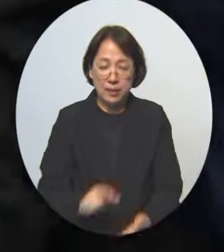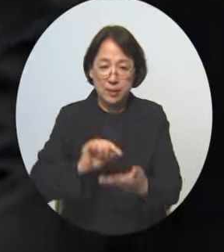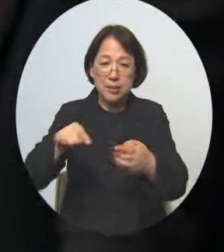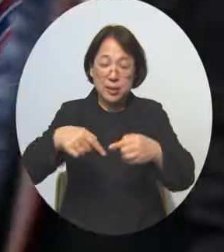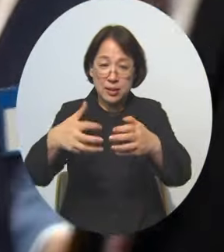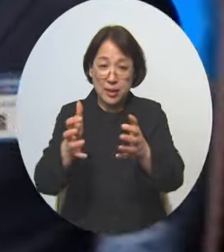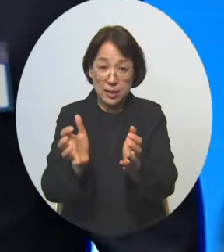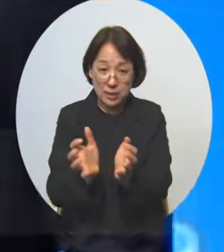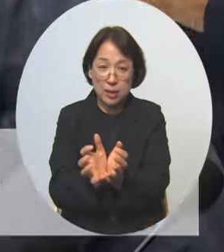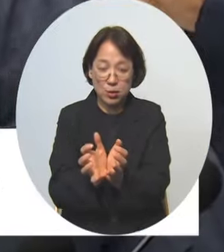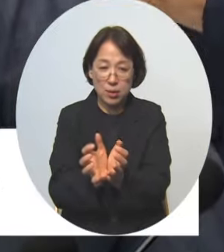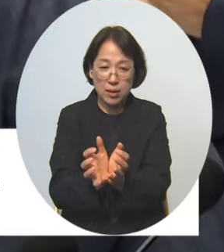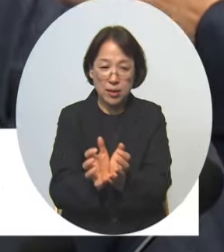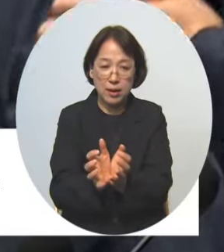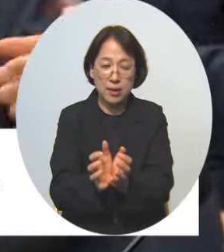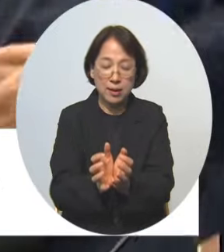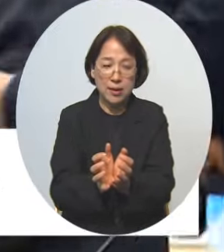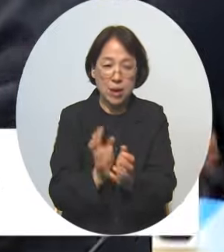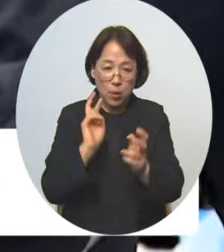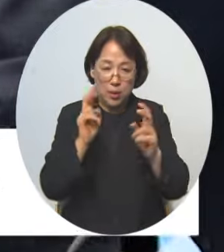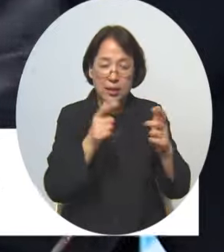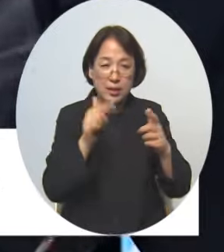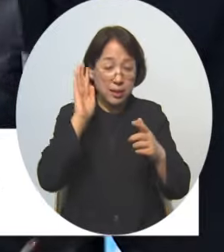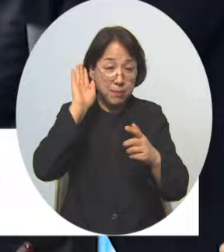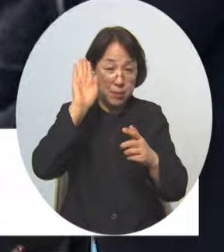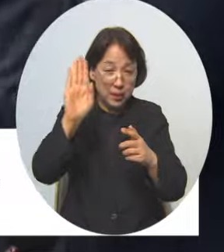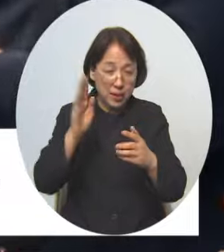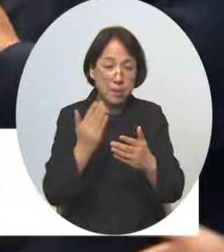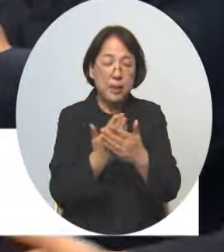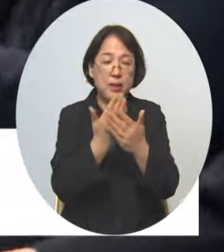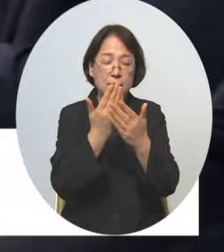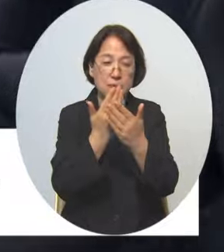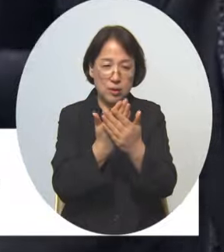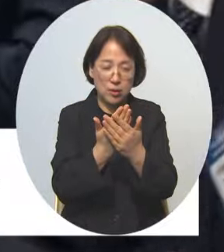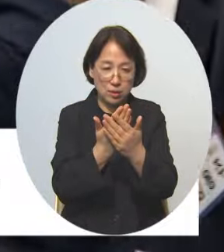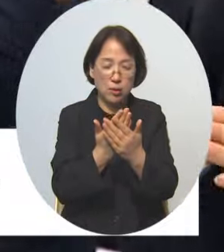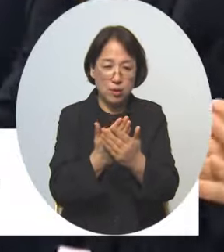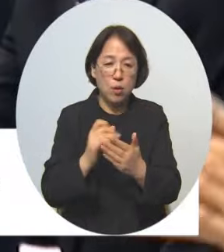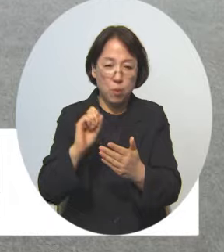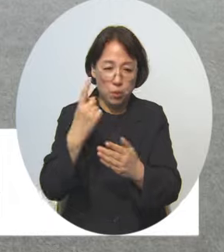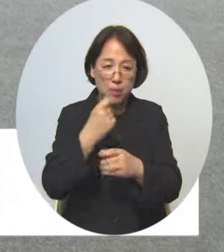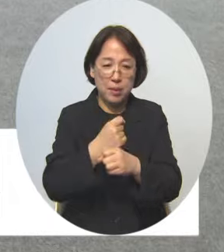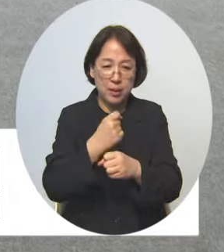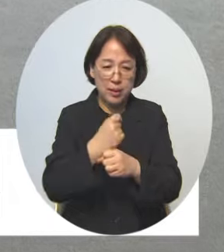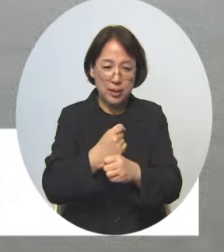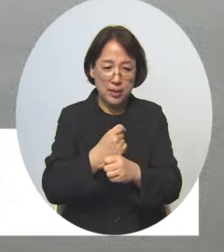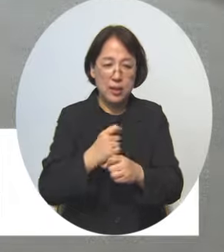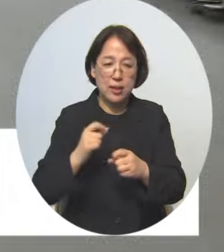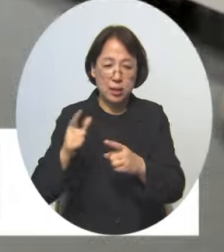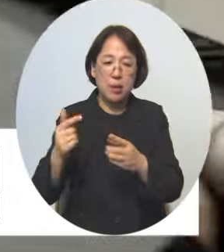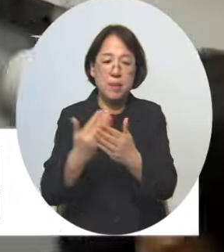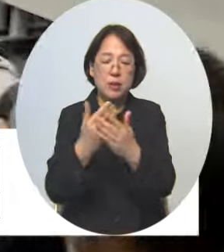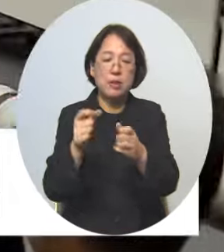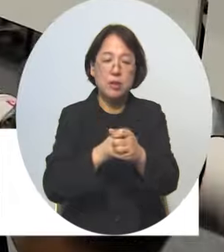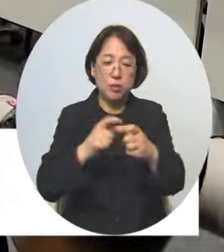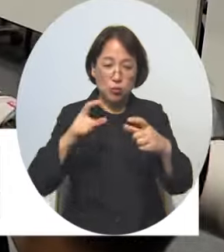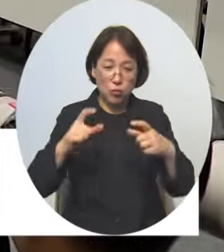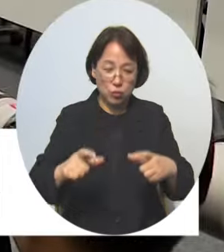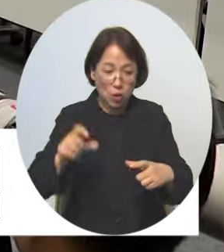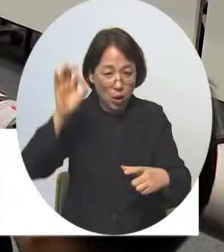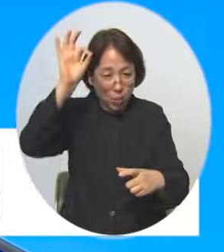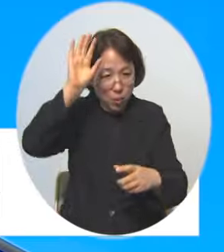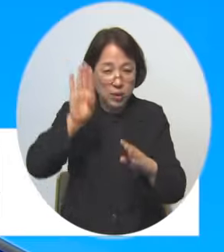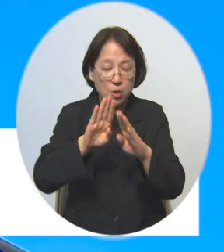지방자치단체와 앵커 기업이 미래 성장 동력을 만드는 기회발전특구. 윤석열 대통령 주재로 경북 포항에서 열린 지방시대위원회